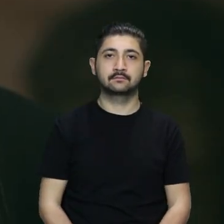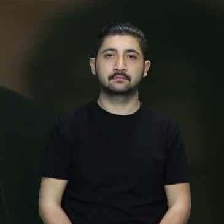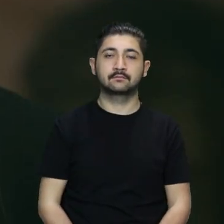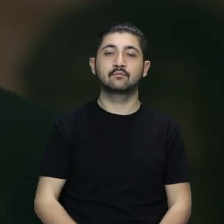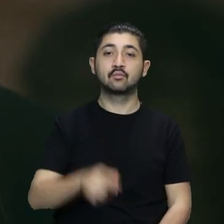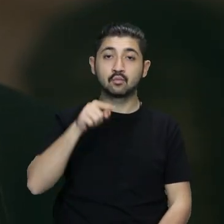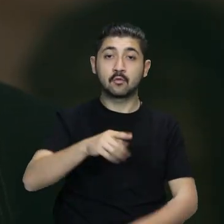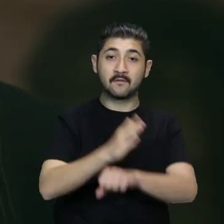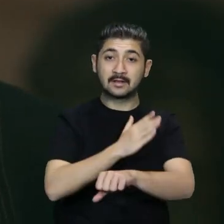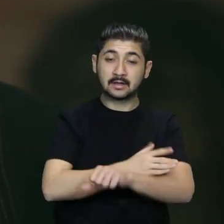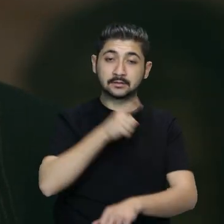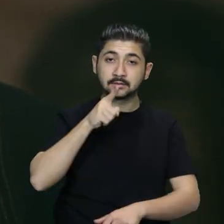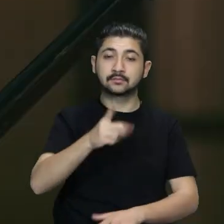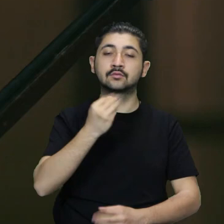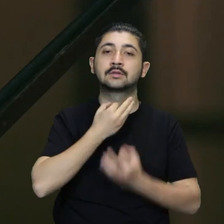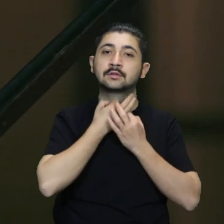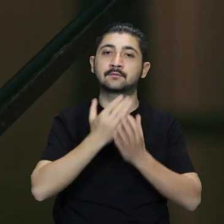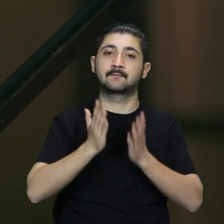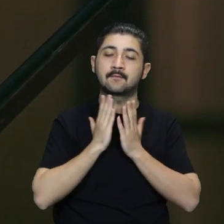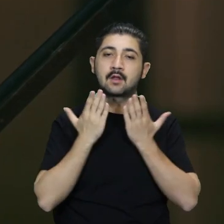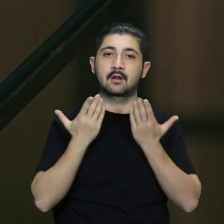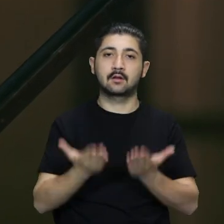Bu vatan size minnettardır.